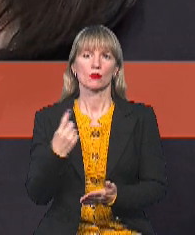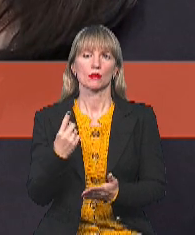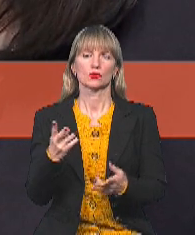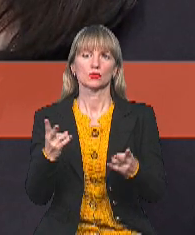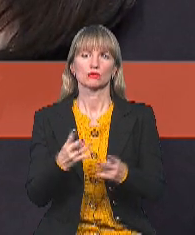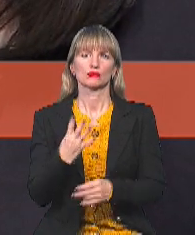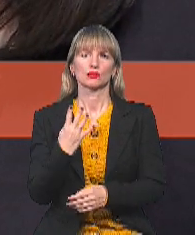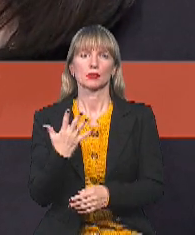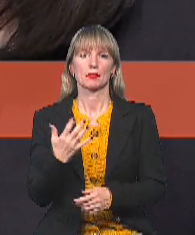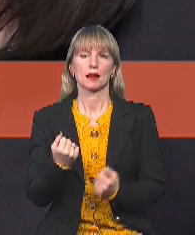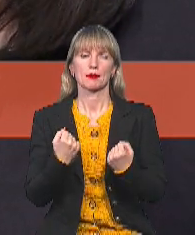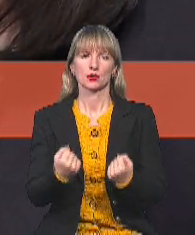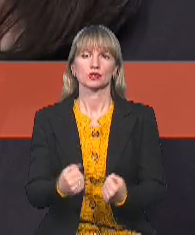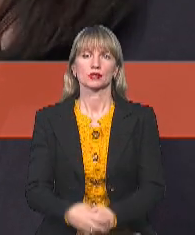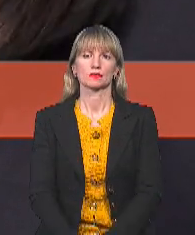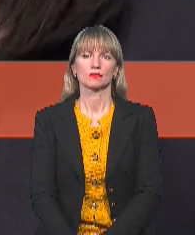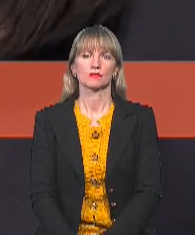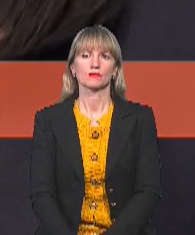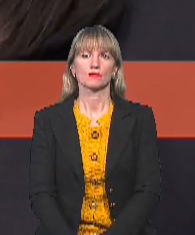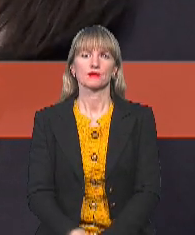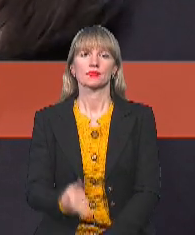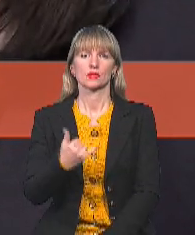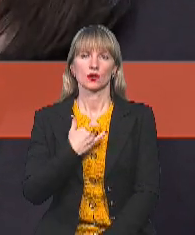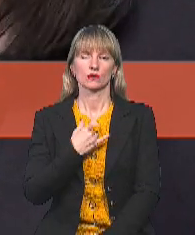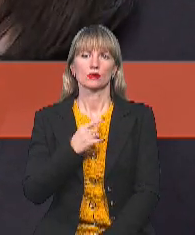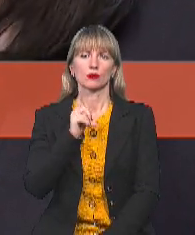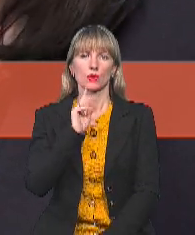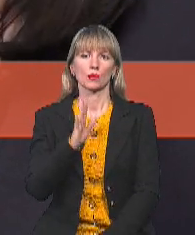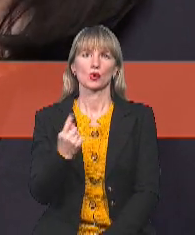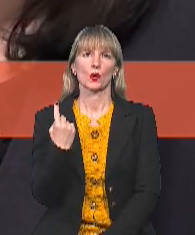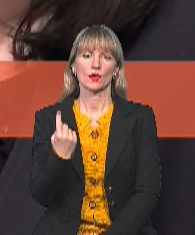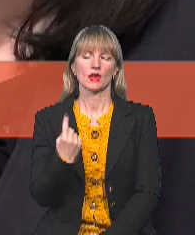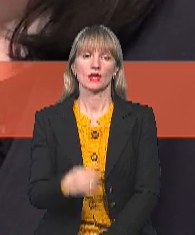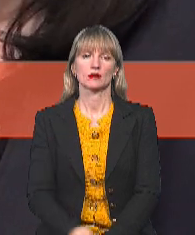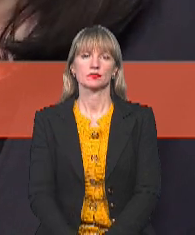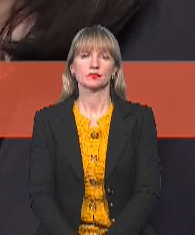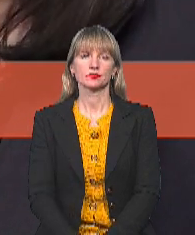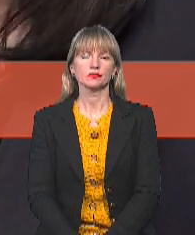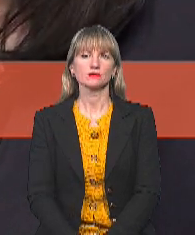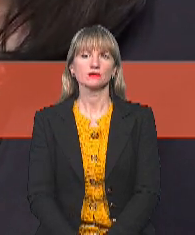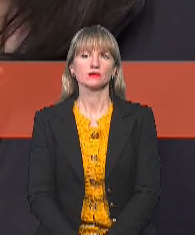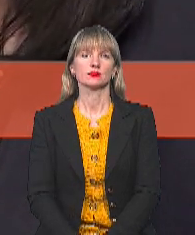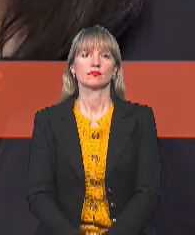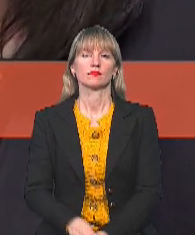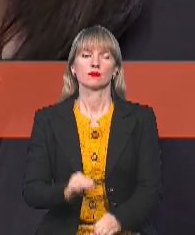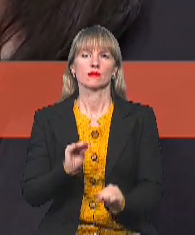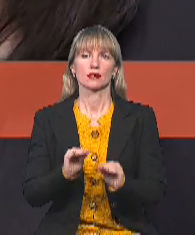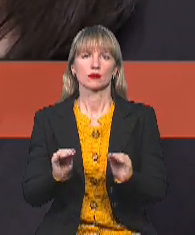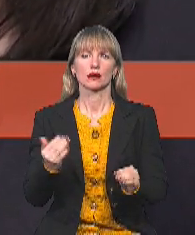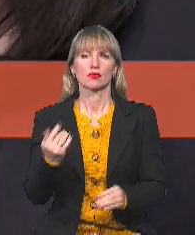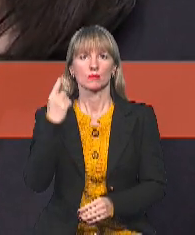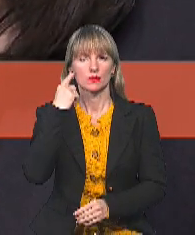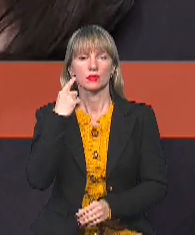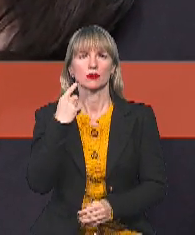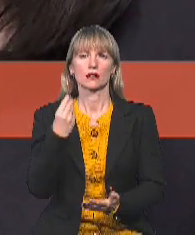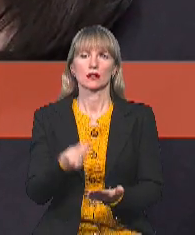нужно 4-5 машин. А у нас будет только? А у нас пока только одна. Одна. Ну, да, оборудование, как вы понимаете,